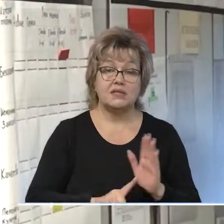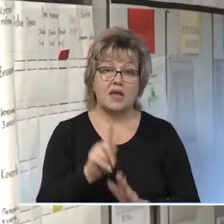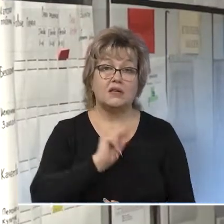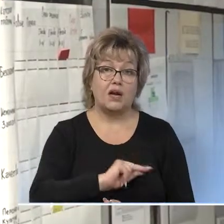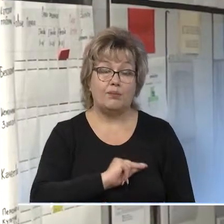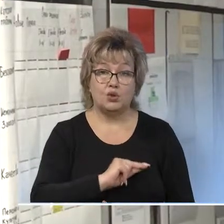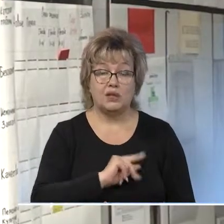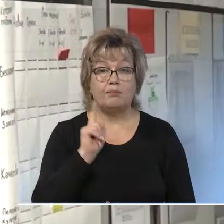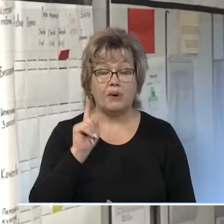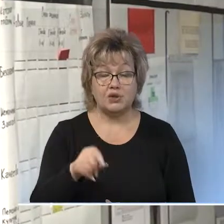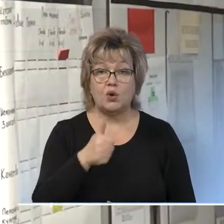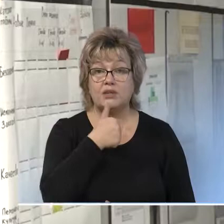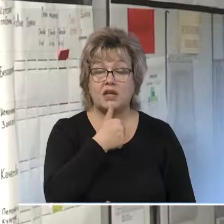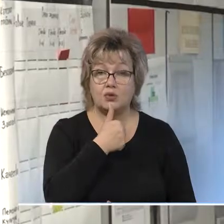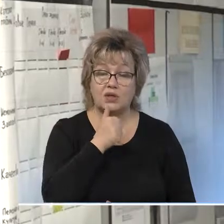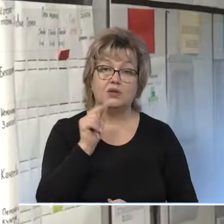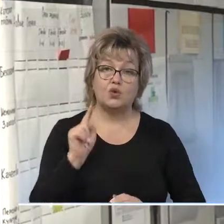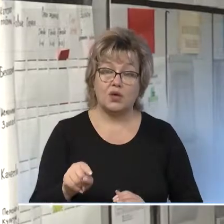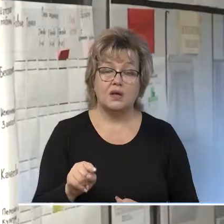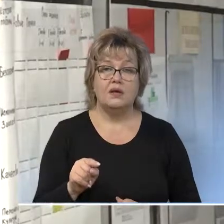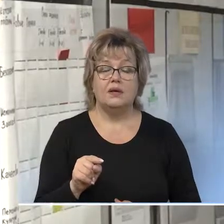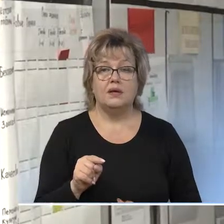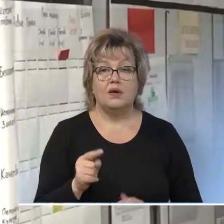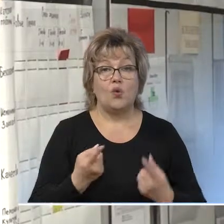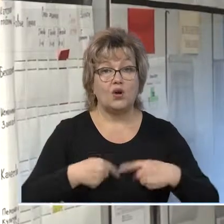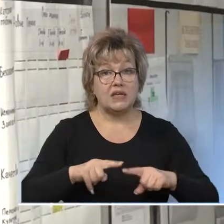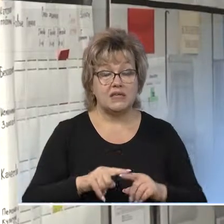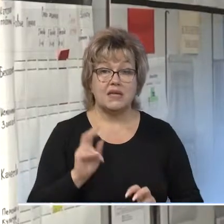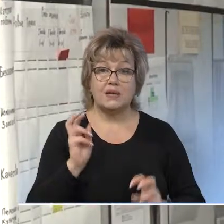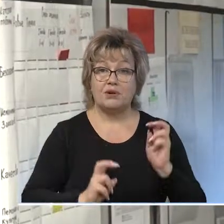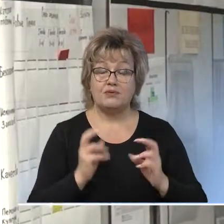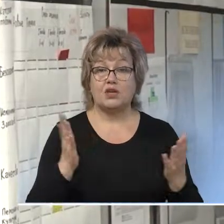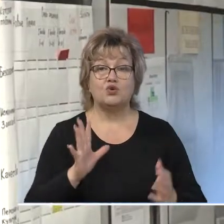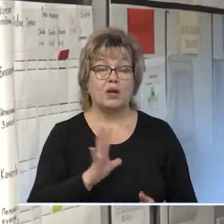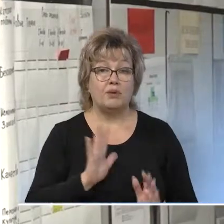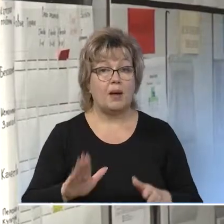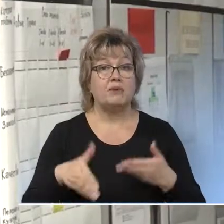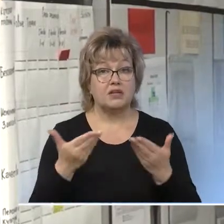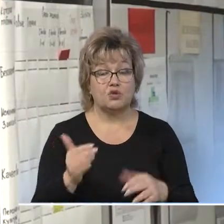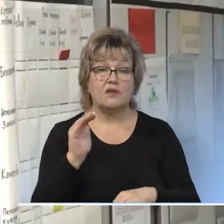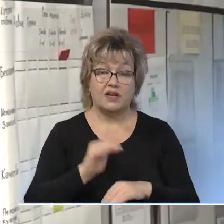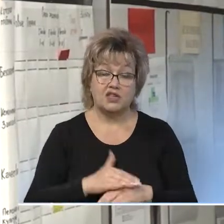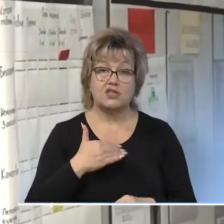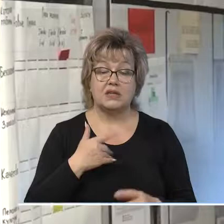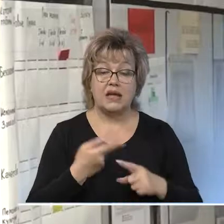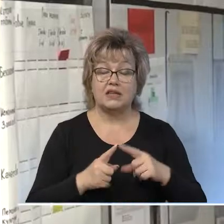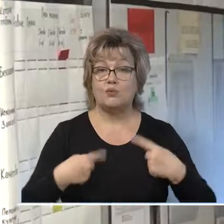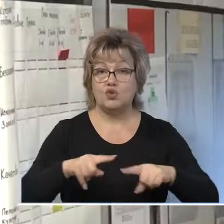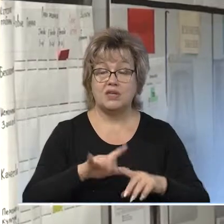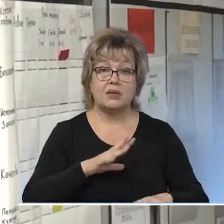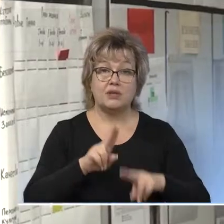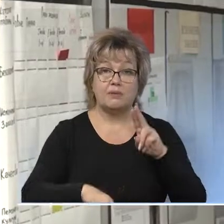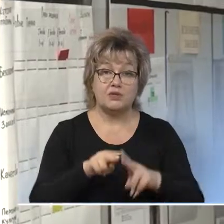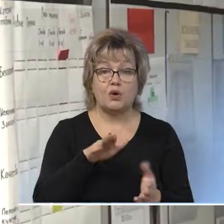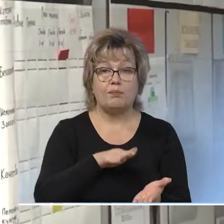участок стал работать по той методологии, по той организации производства, которая была предложена. Фактически на участке на этом